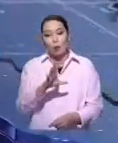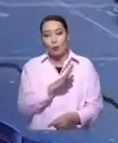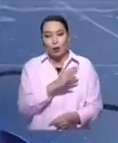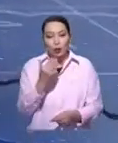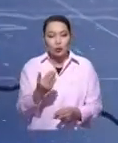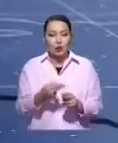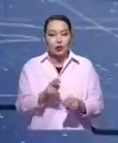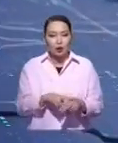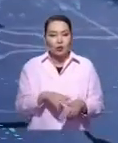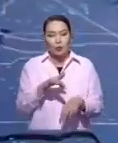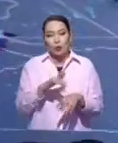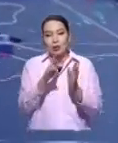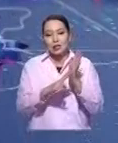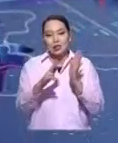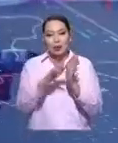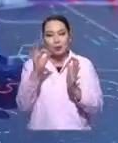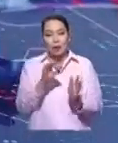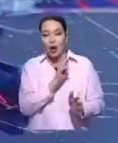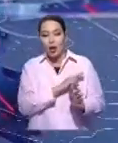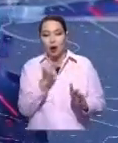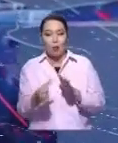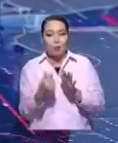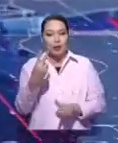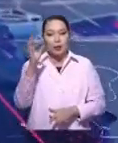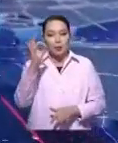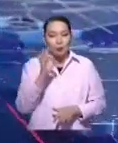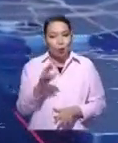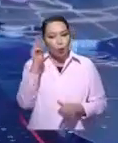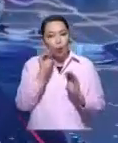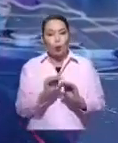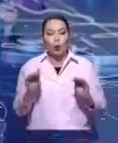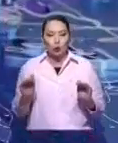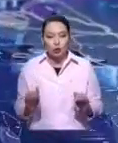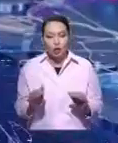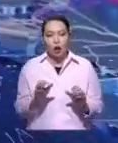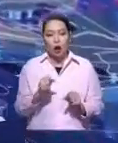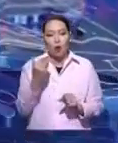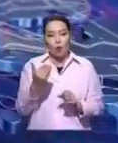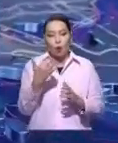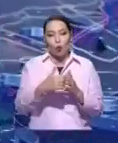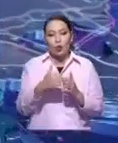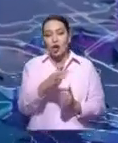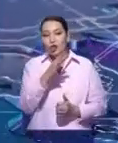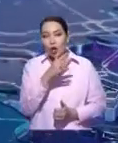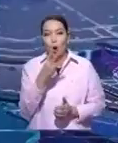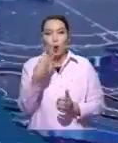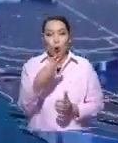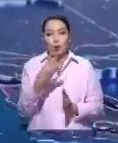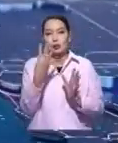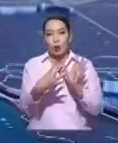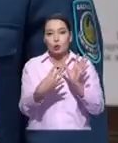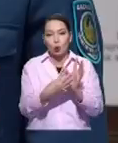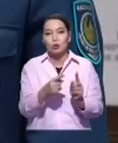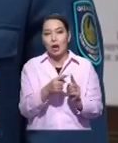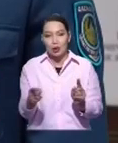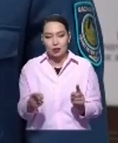құмарлардың 88% жұмыссыз, ал 2%-ке жуығы оқушы. Әзіл қойлардың орташа жасы 30-49